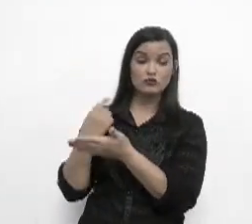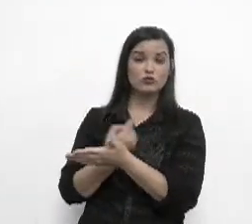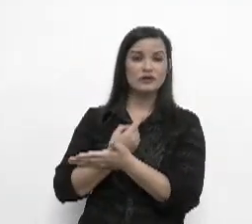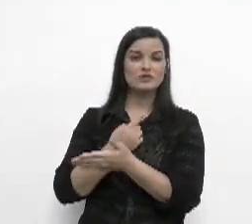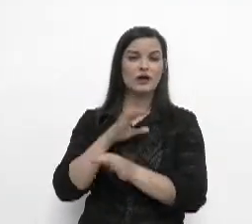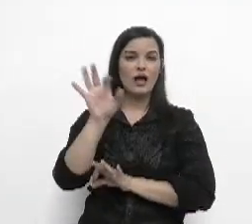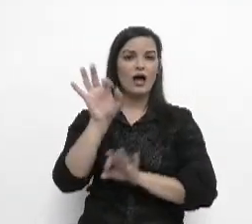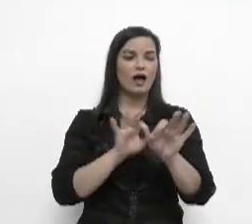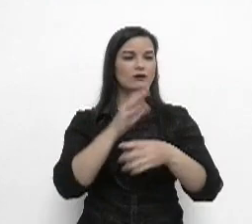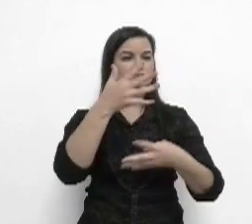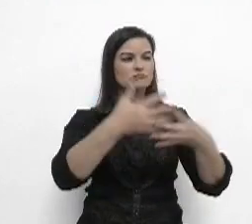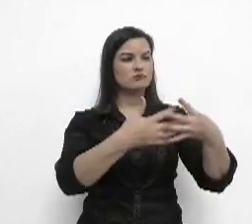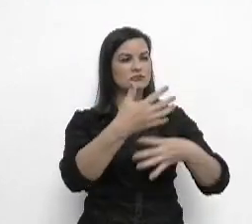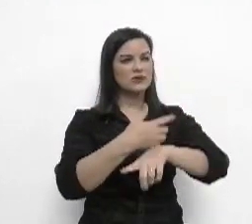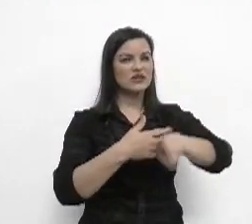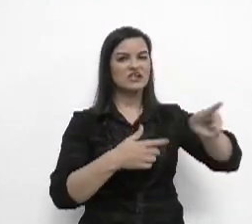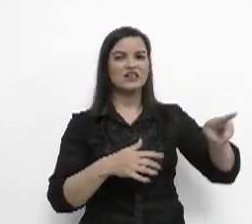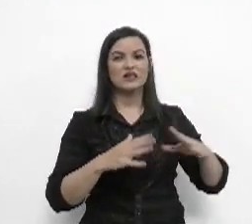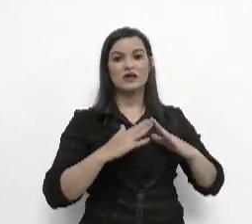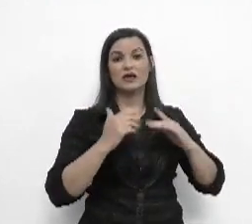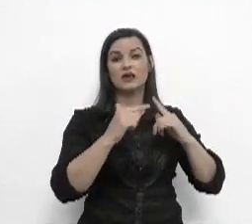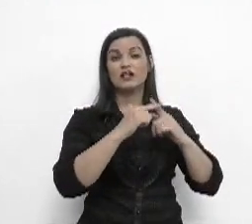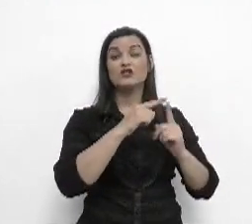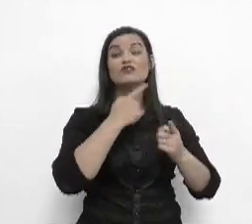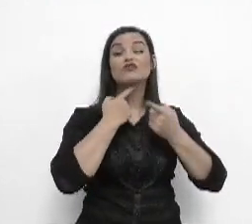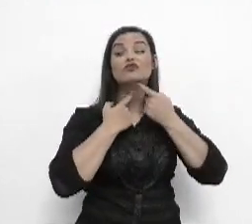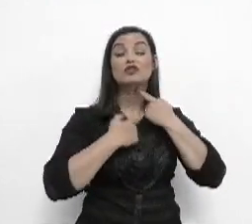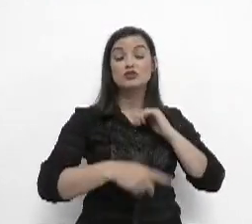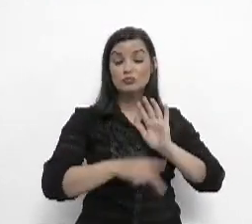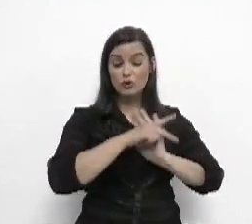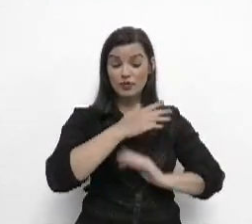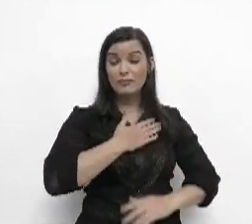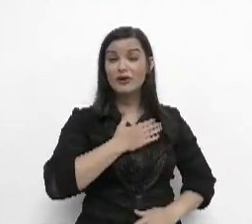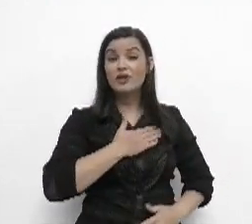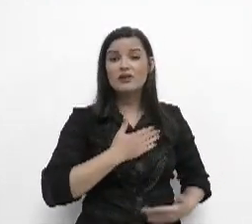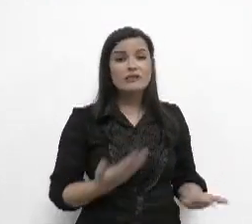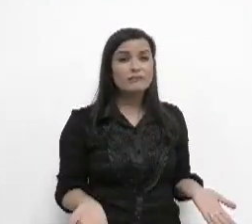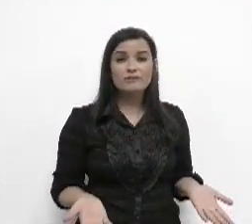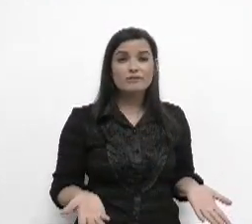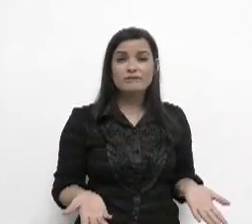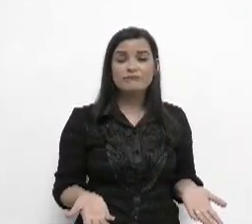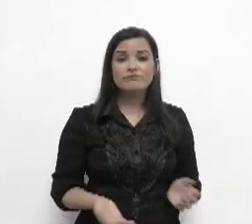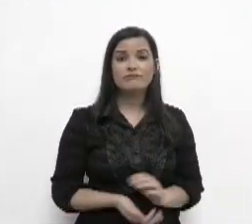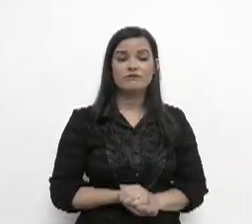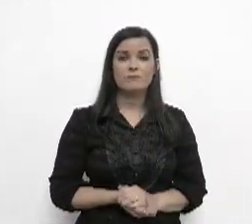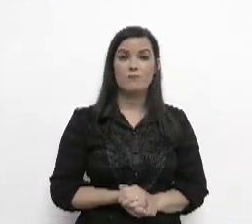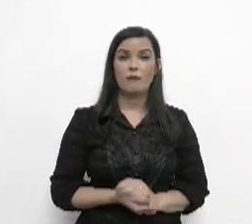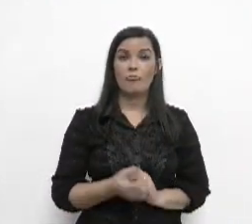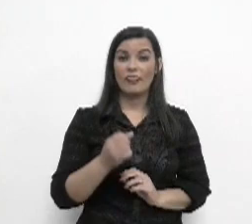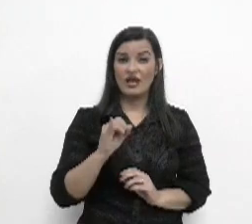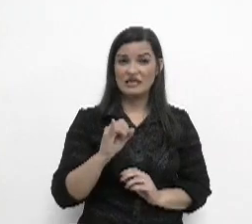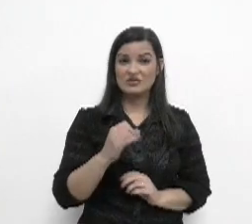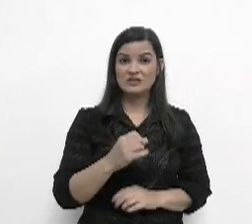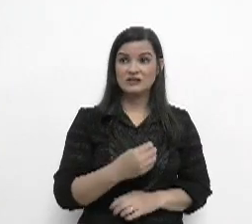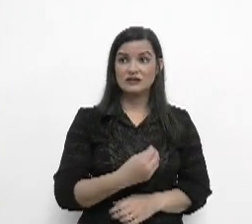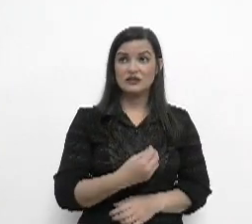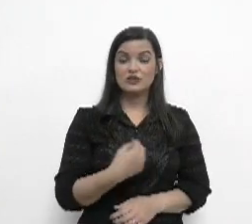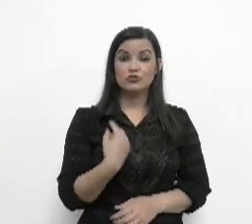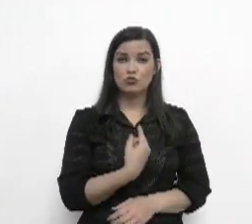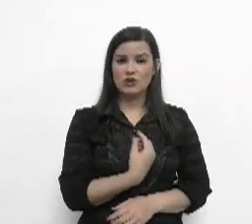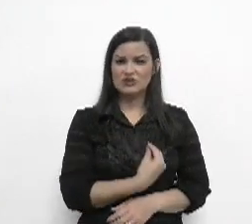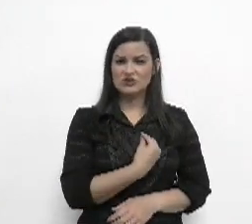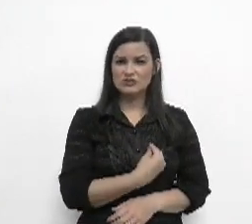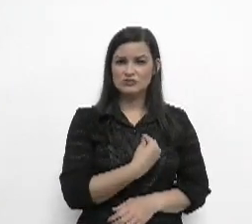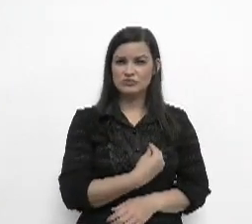acordo com os meus propósitos, meus anseios. 우리가 이 시대를 살면서 꼭 기억해야 될 것이 있습니다. Quando nós vivemos os tempos que nós vivemos